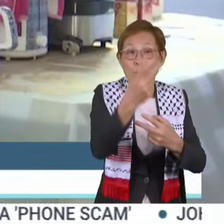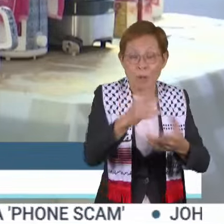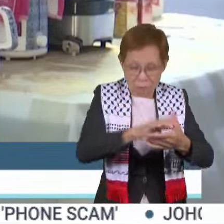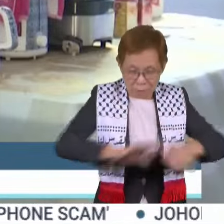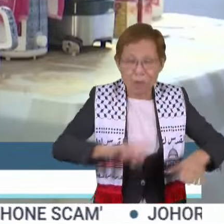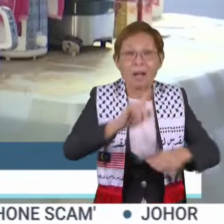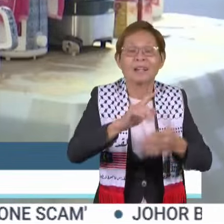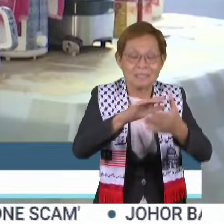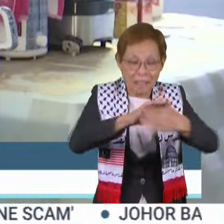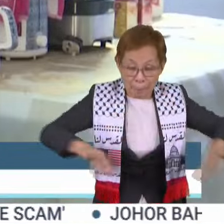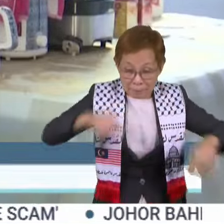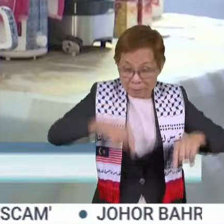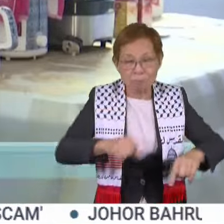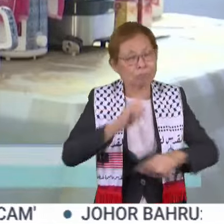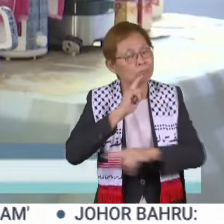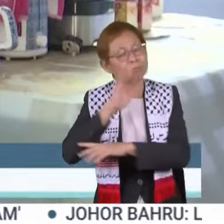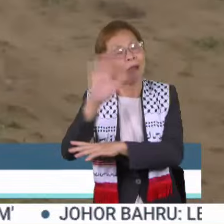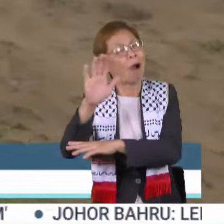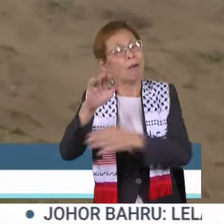begitu terjamin.